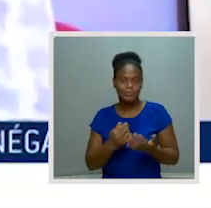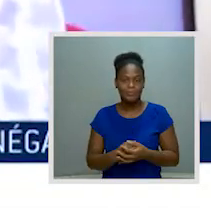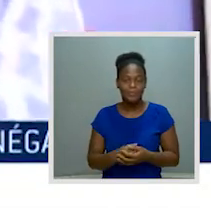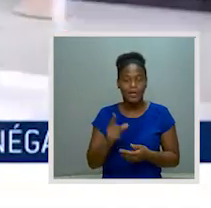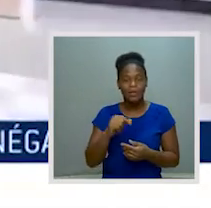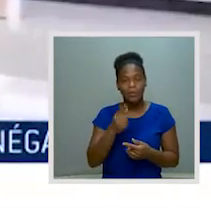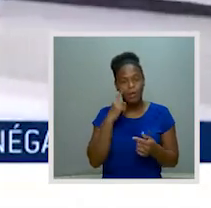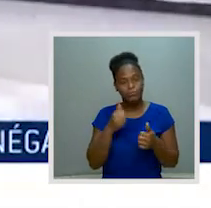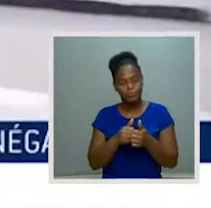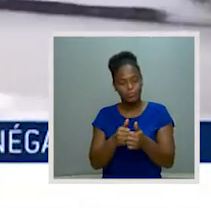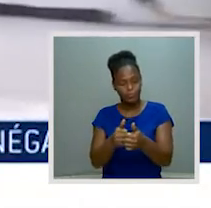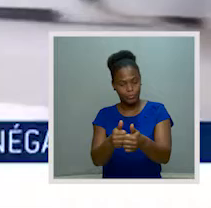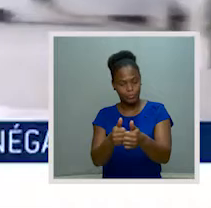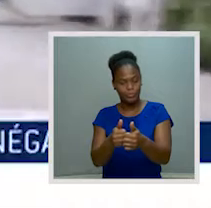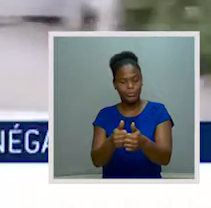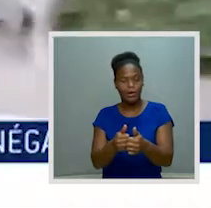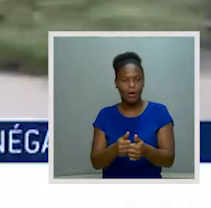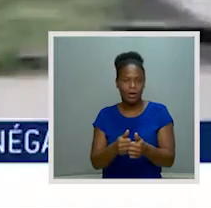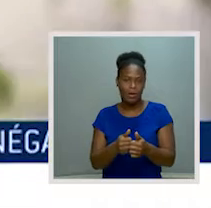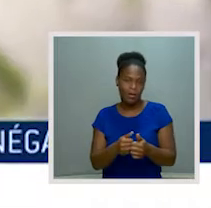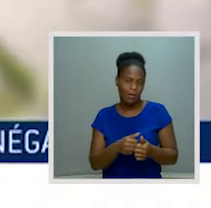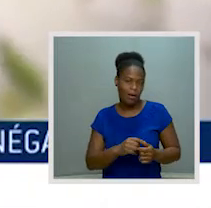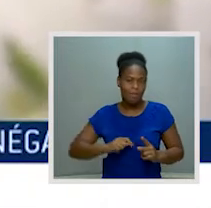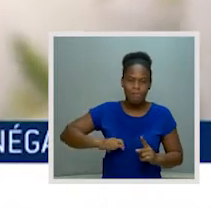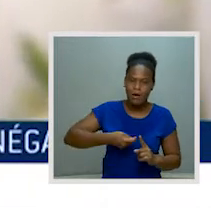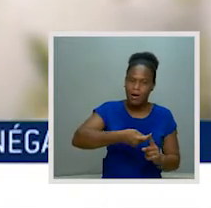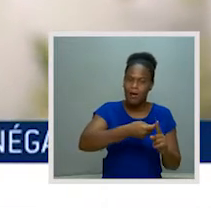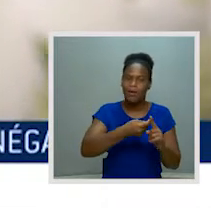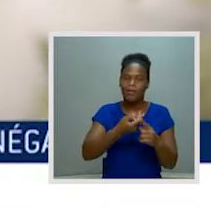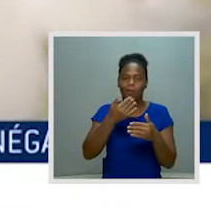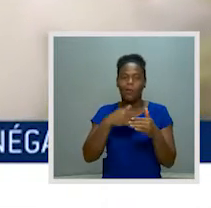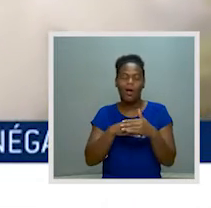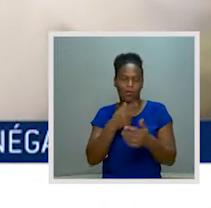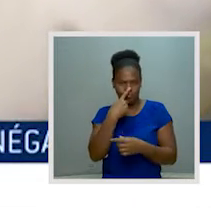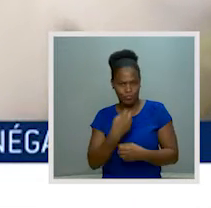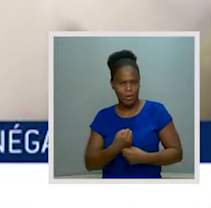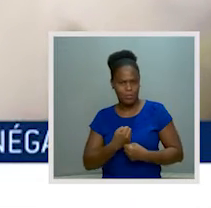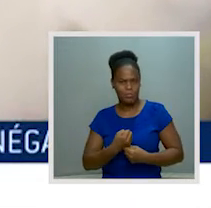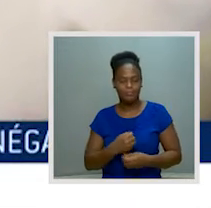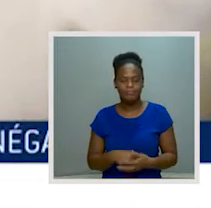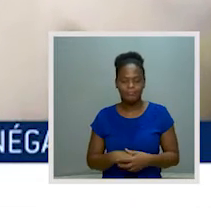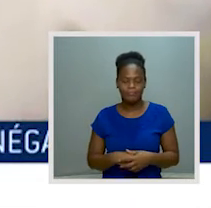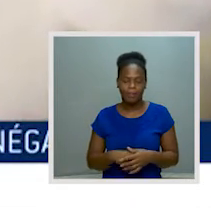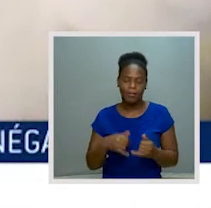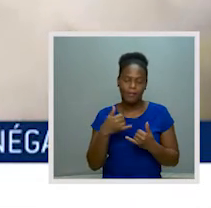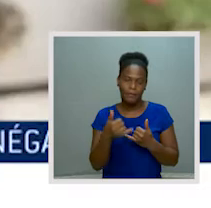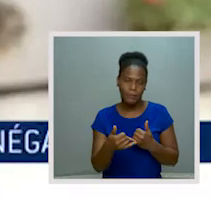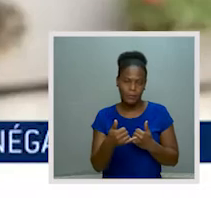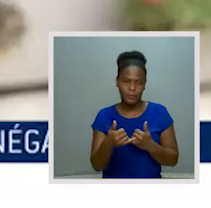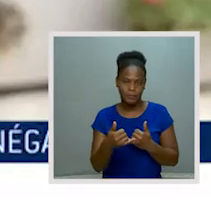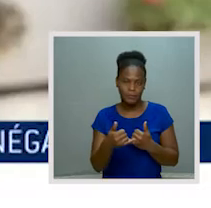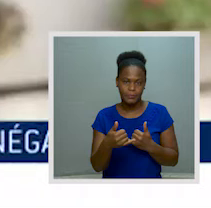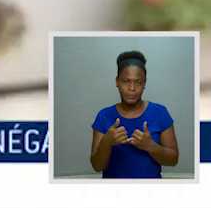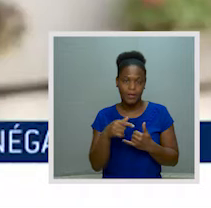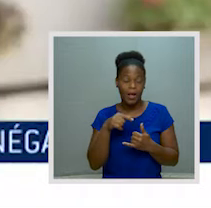TFM. C'est le chanteur qui a répondu le premier et a accepté de faire du service public sur sa télévision. Je pense